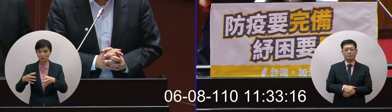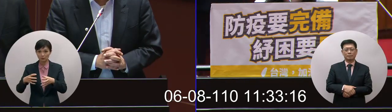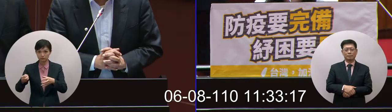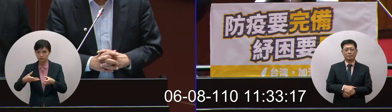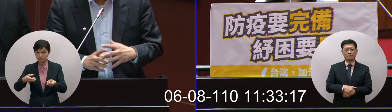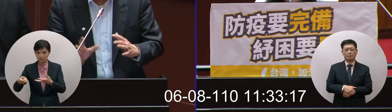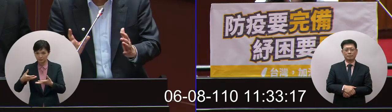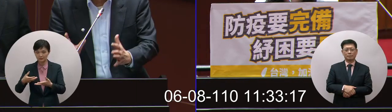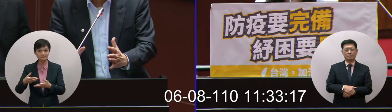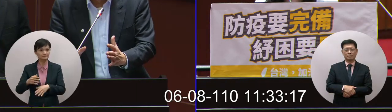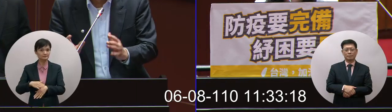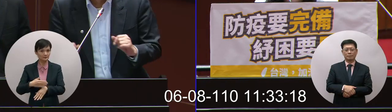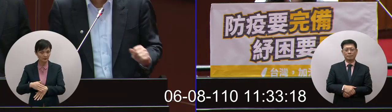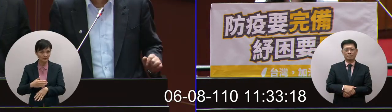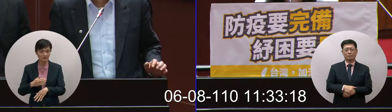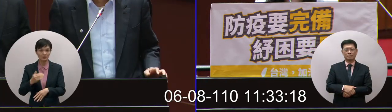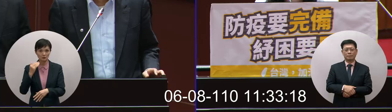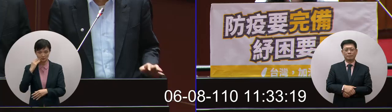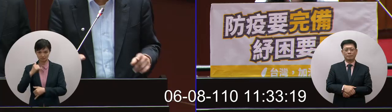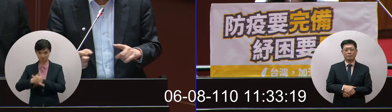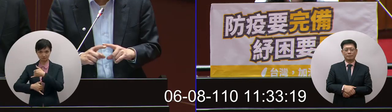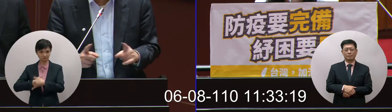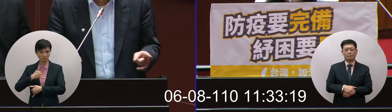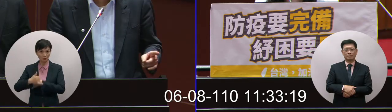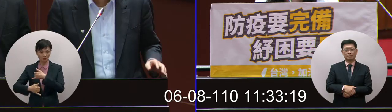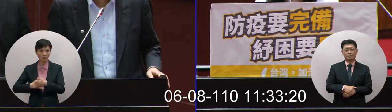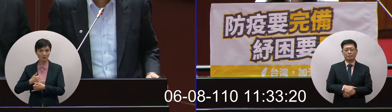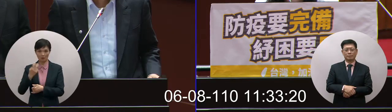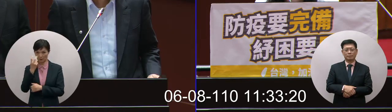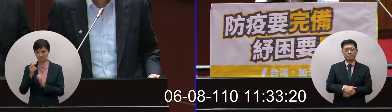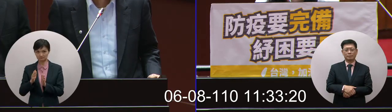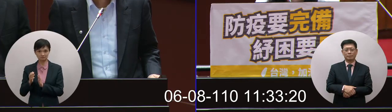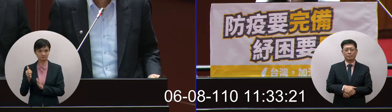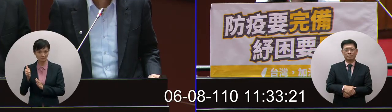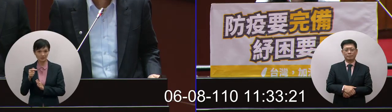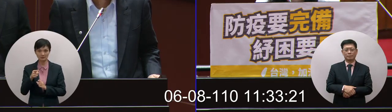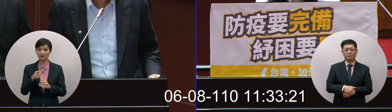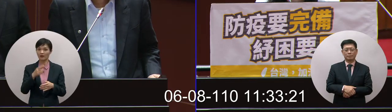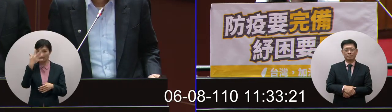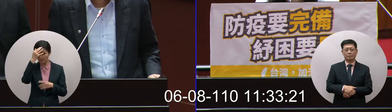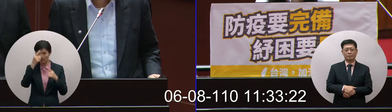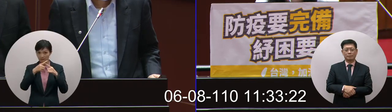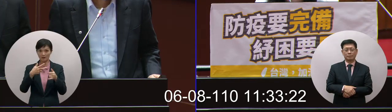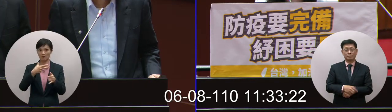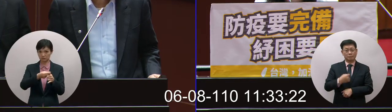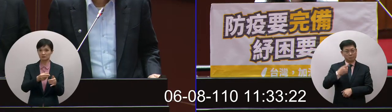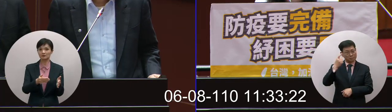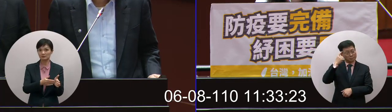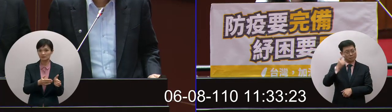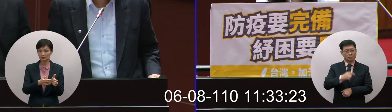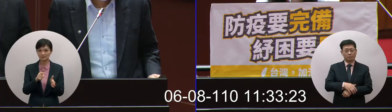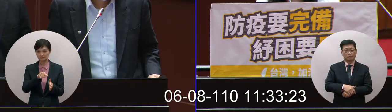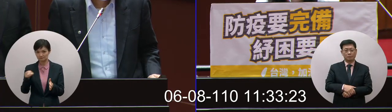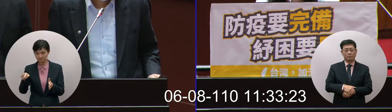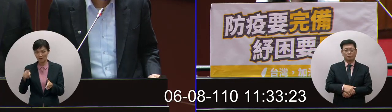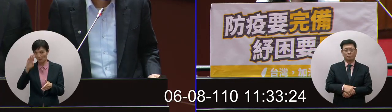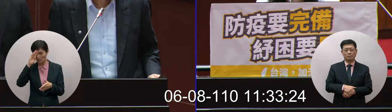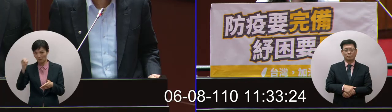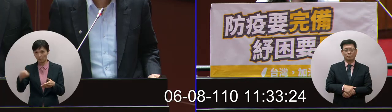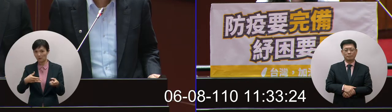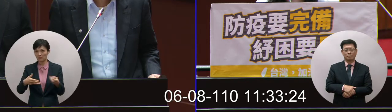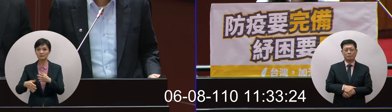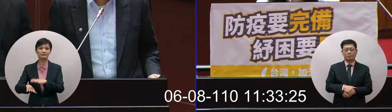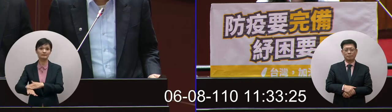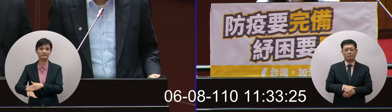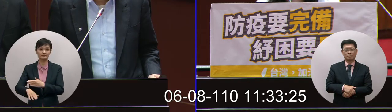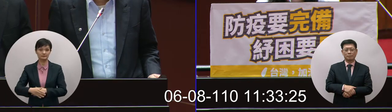注意一下，那老人家已经有打了，那相对的防护力就会有起来。 我 未来我们还是会在开